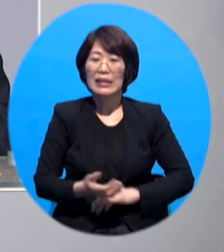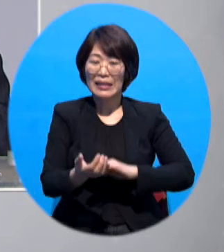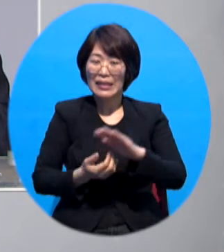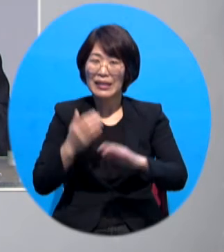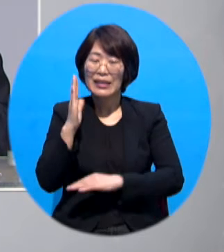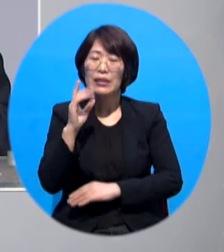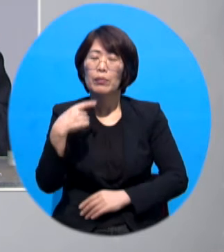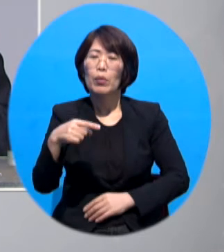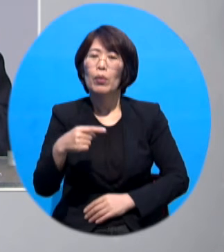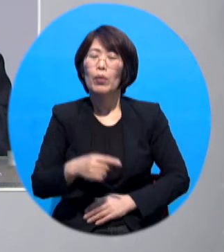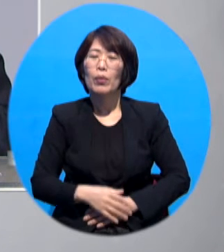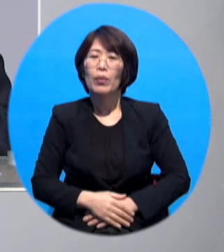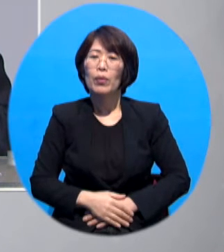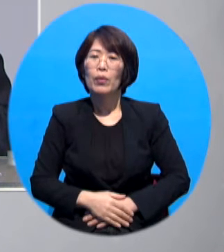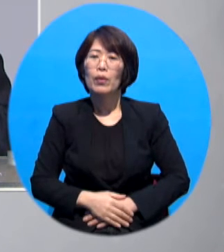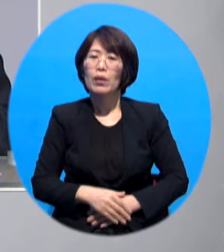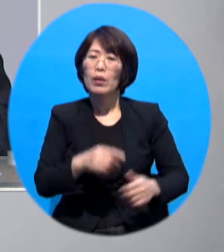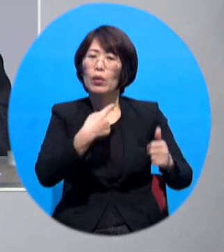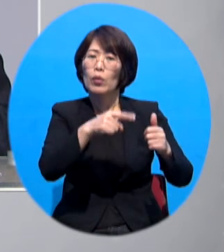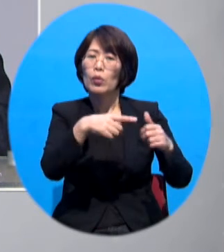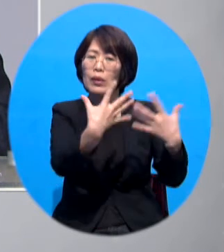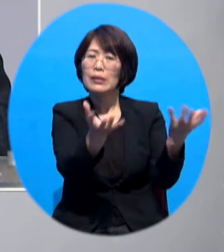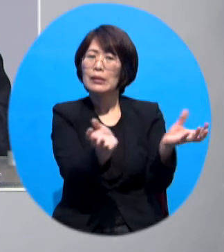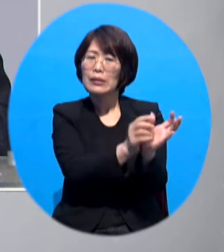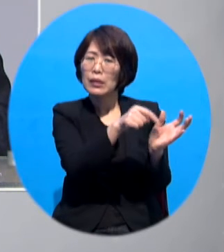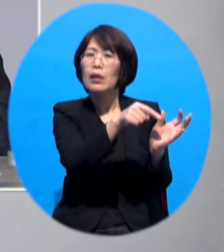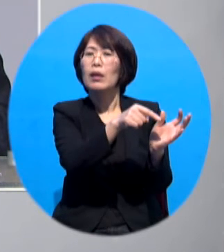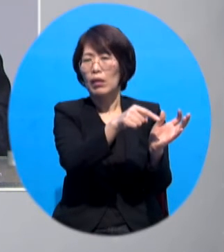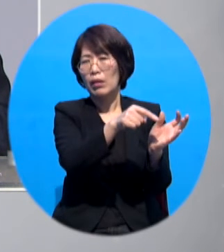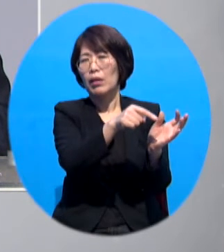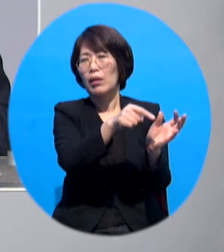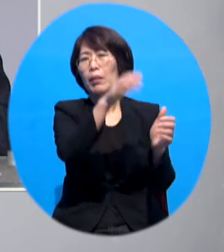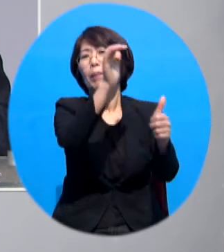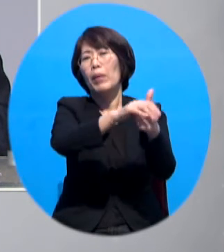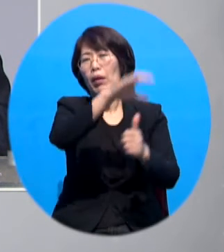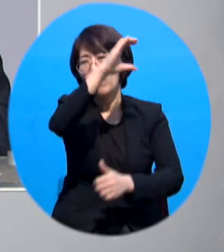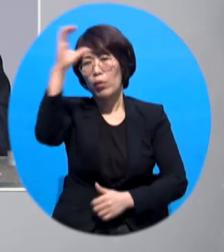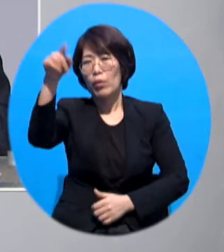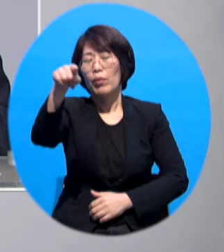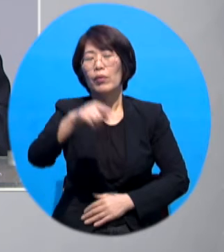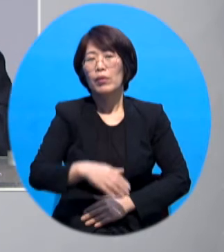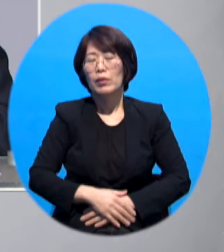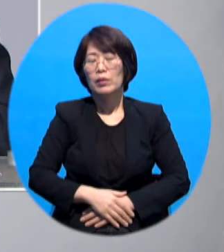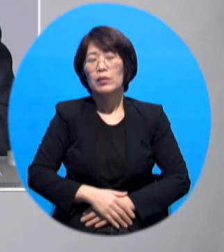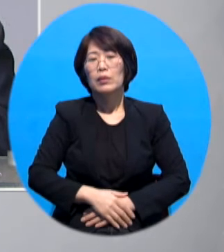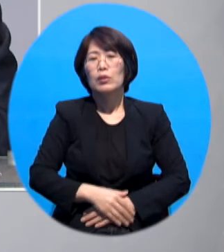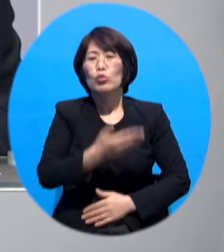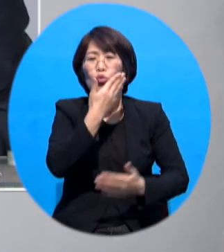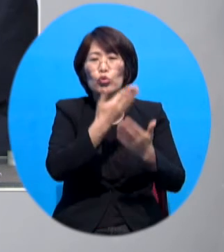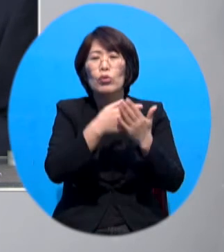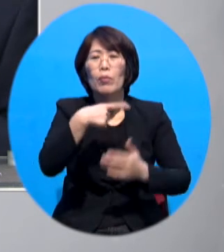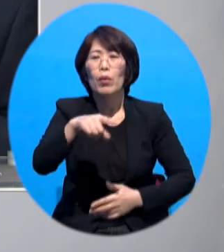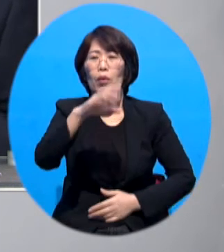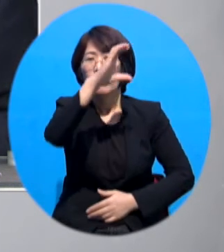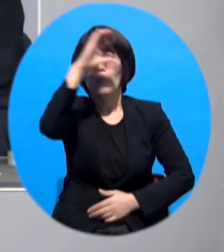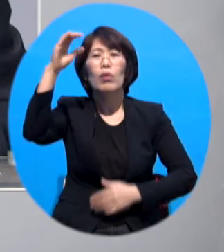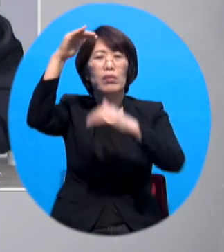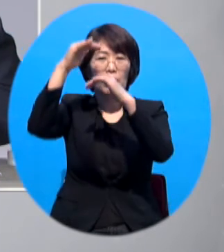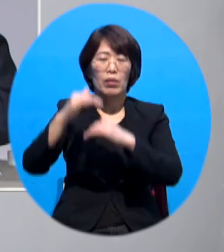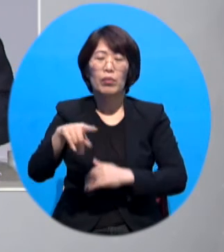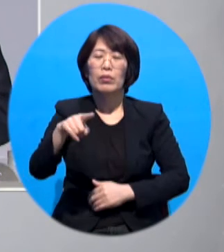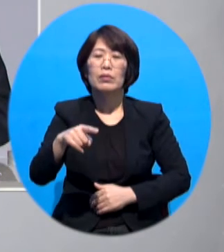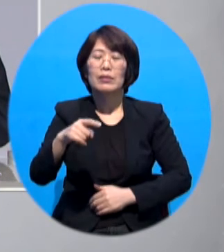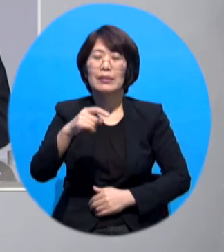그 교육단체 가 그 프랑을 걸었습니다 중요한 것은 그 프랑의 내용입니다 학력